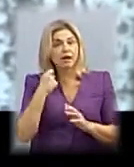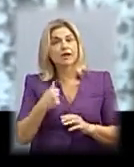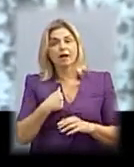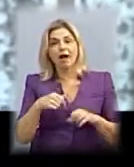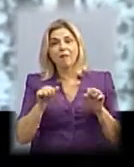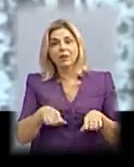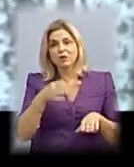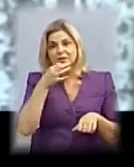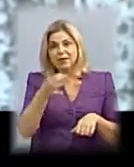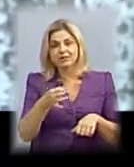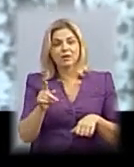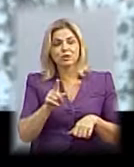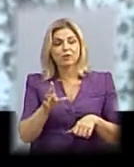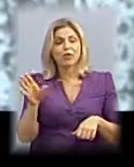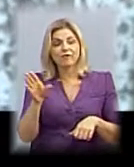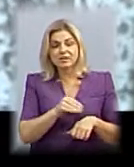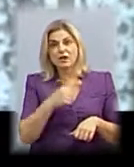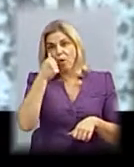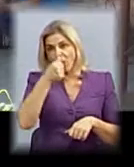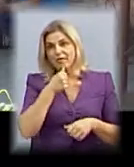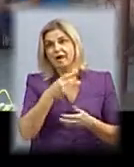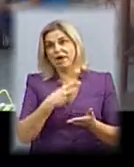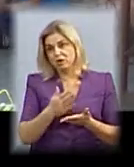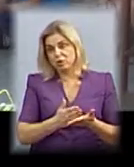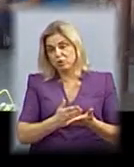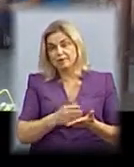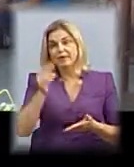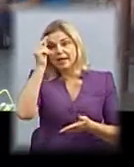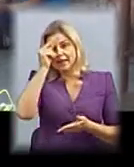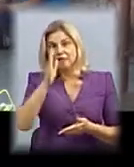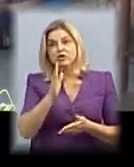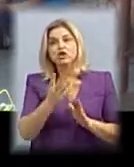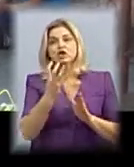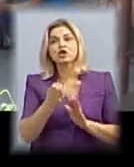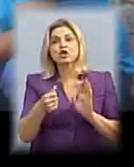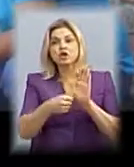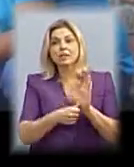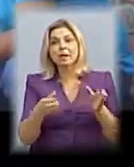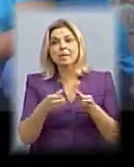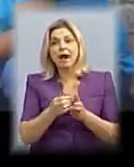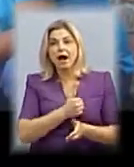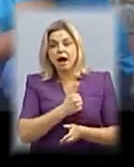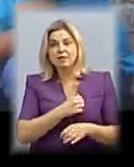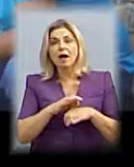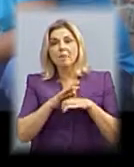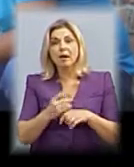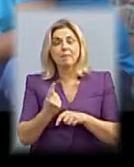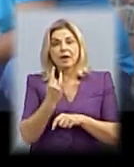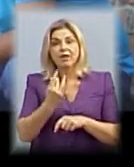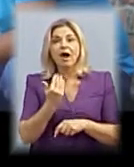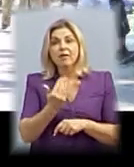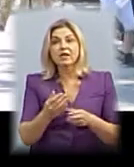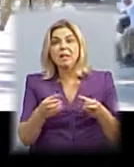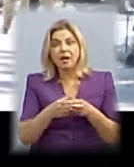сказати, всі роки служив в армії. Навчання у 406-й бригаді відбувається вперше. Вона ще